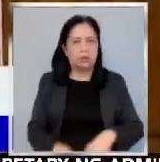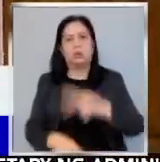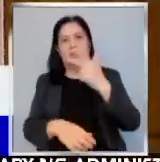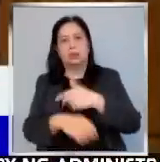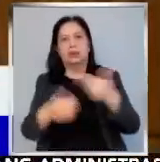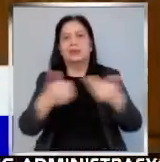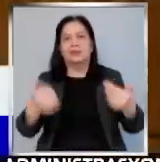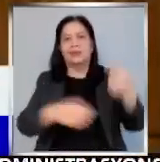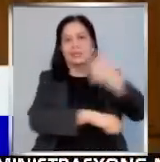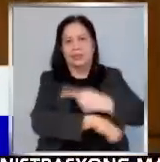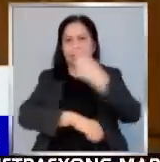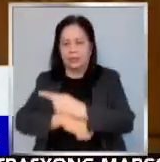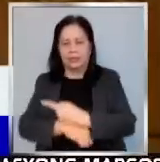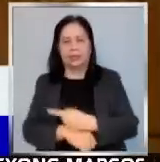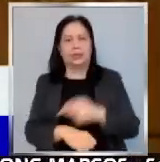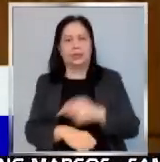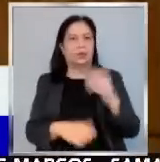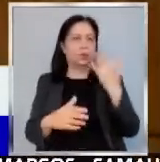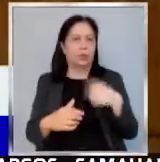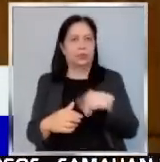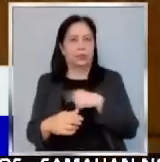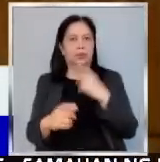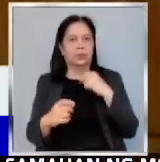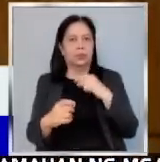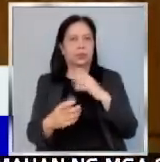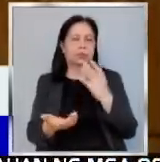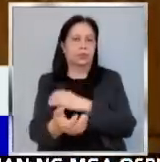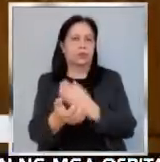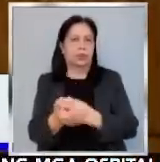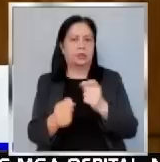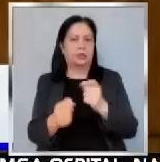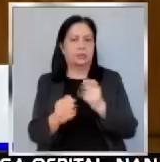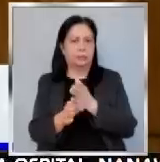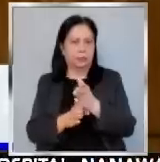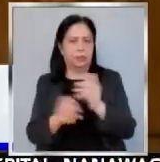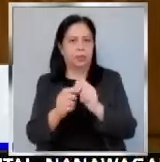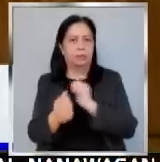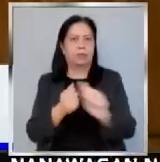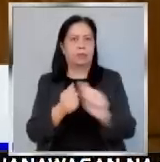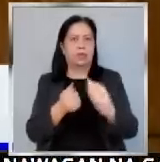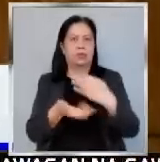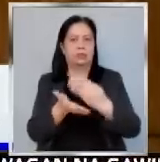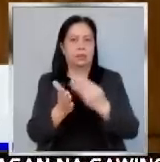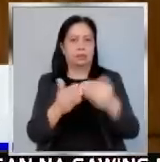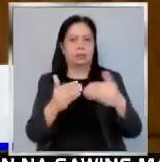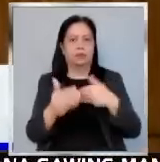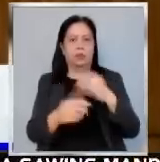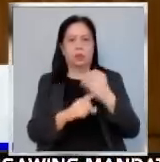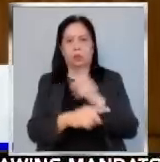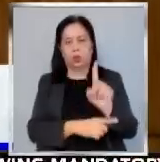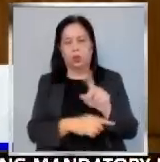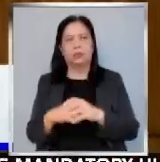with confidence that we are on track to pass the budget before October 1. After this, Congress will transmit the gab to the